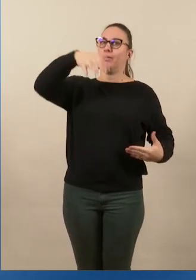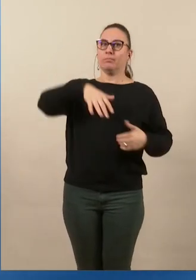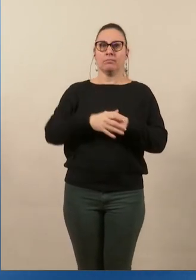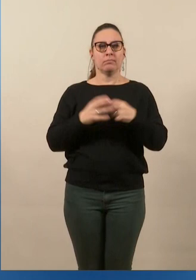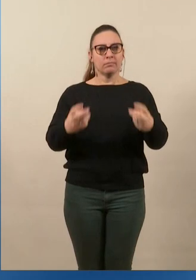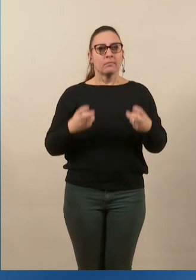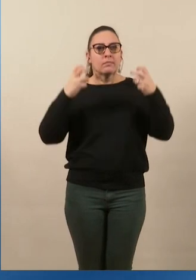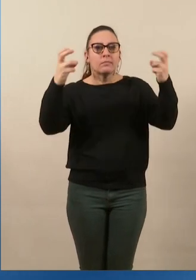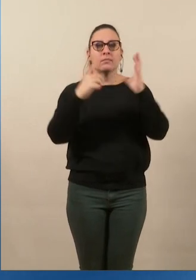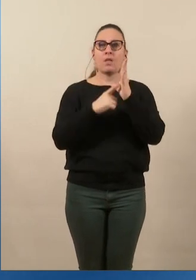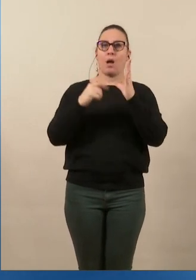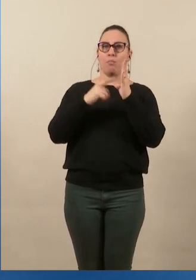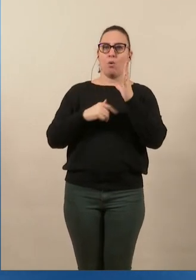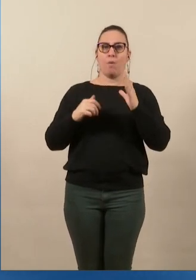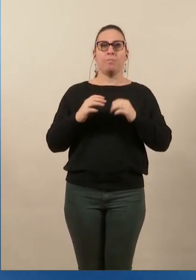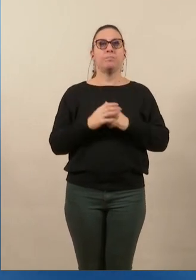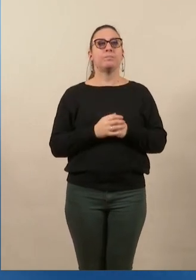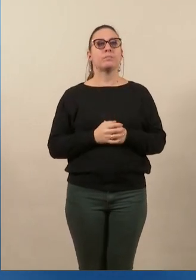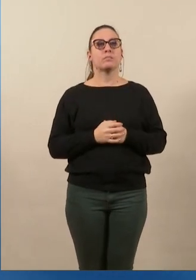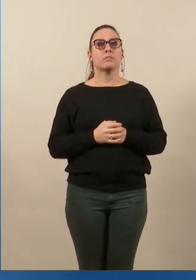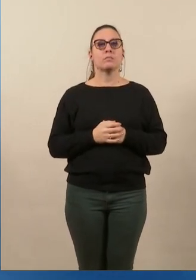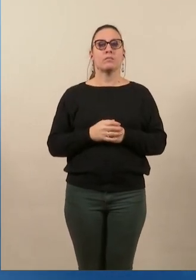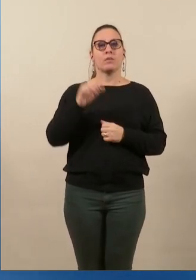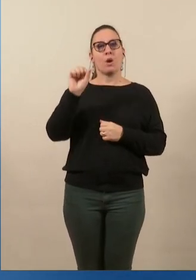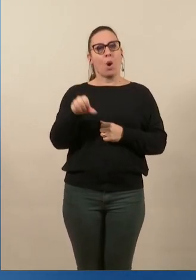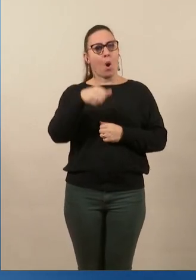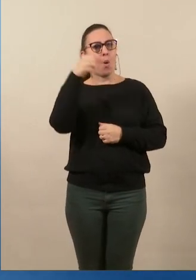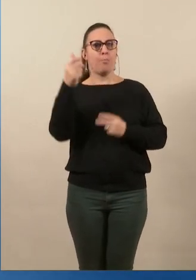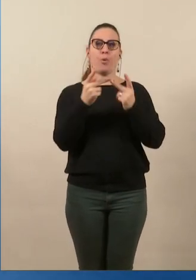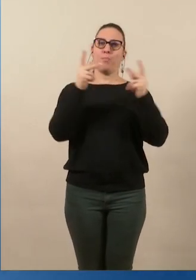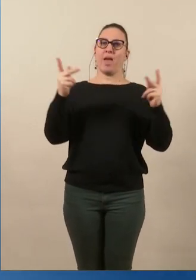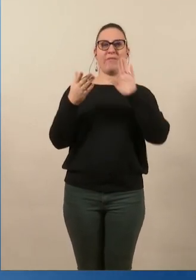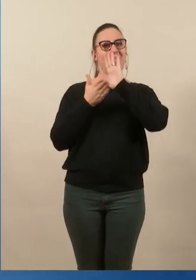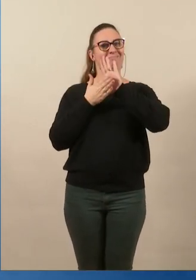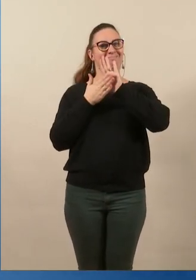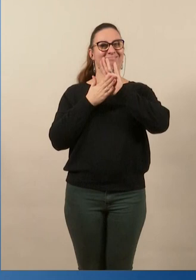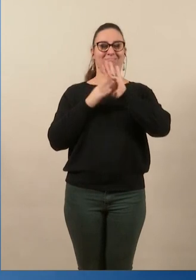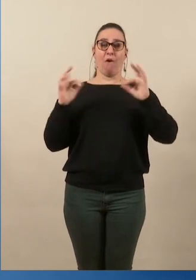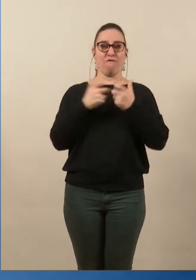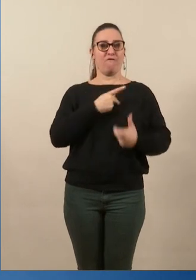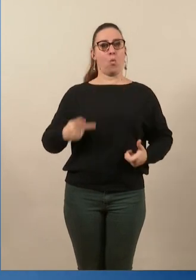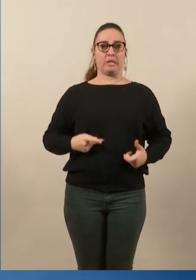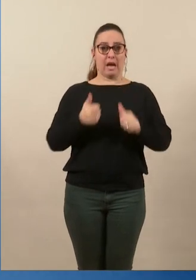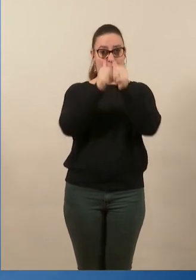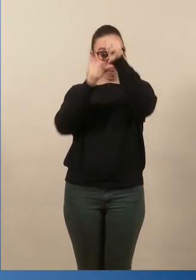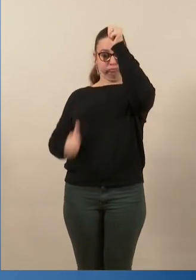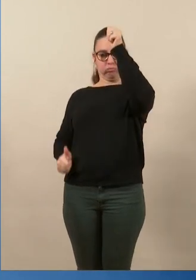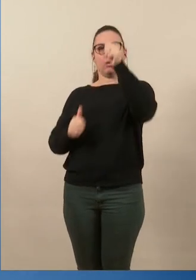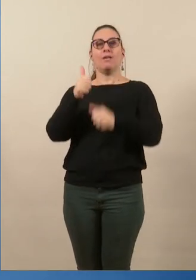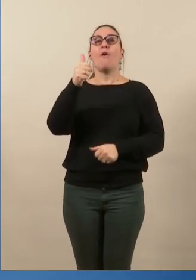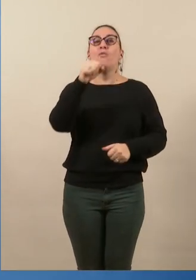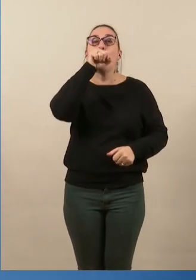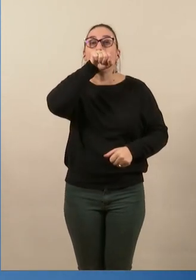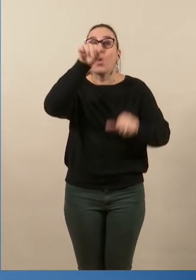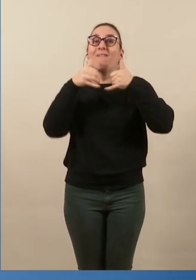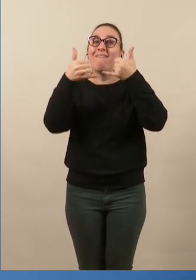explosive des impôt qui nous consacre première des grandes villes pour la taxe foncière et de loin vous qui aimez les label on